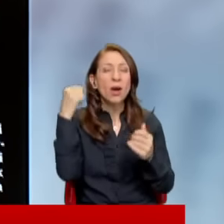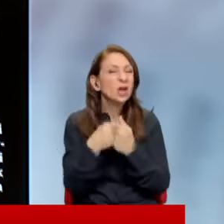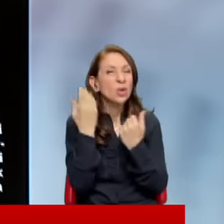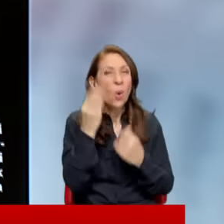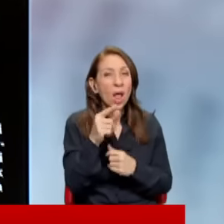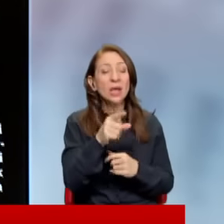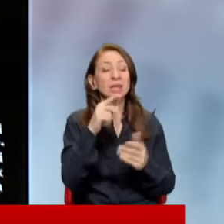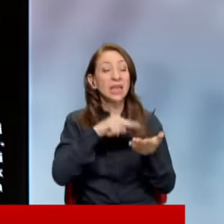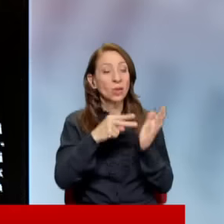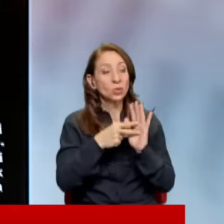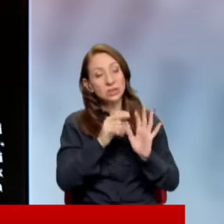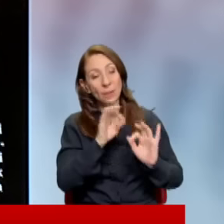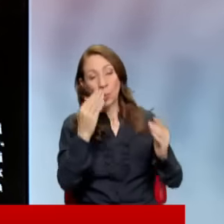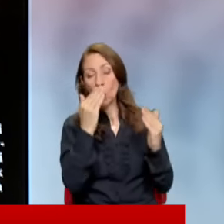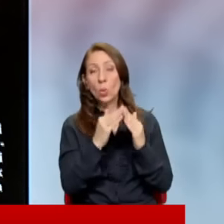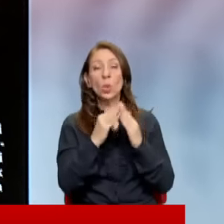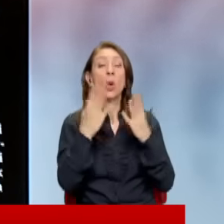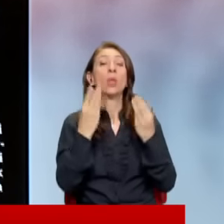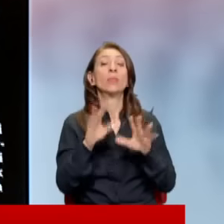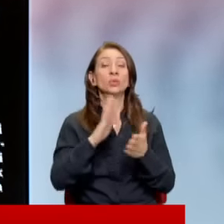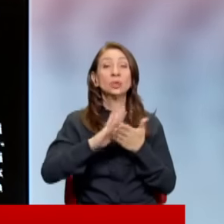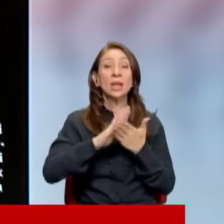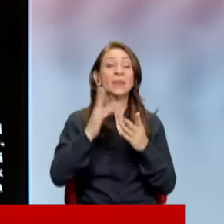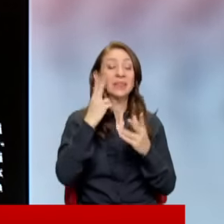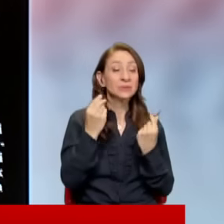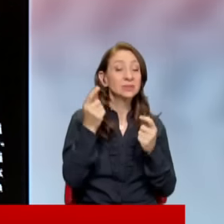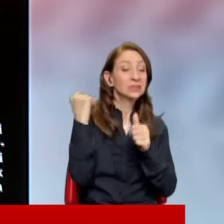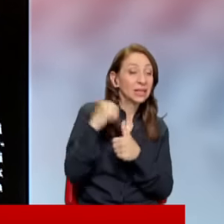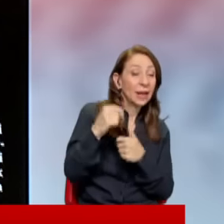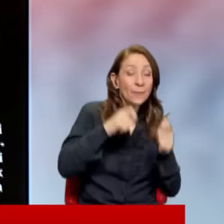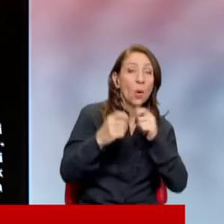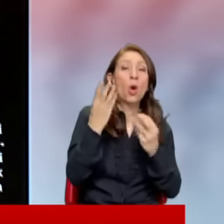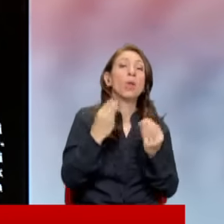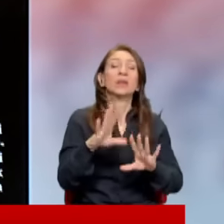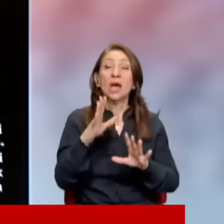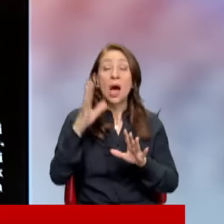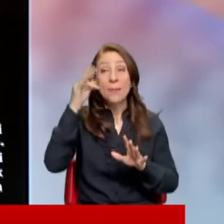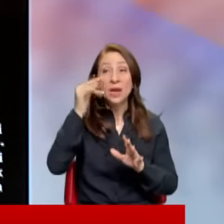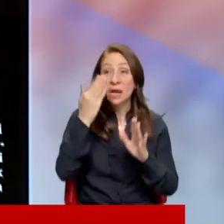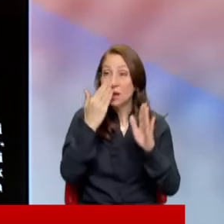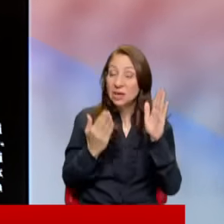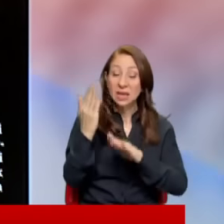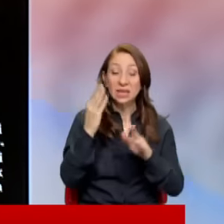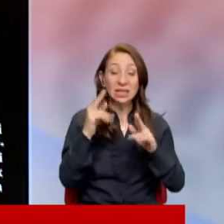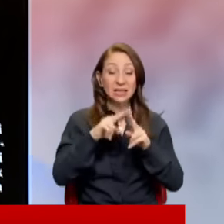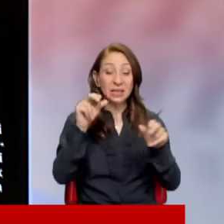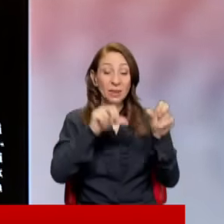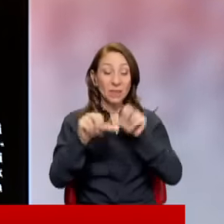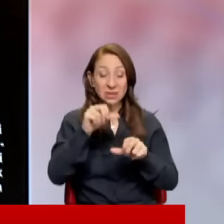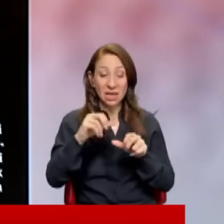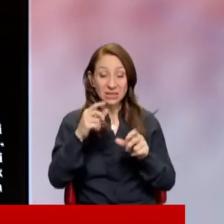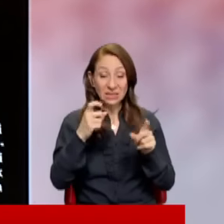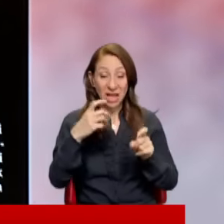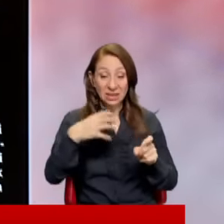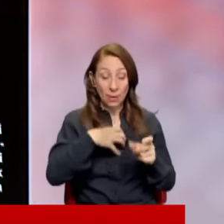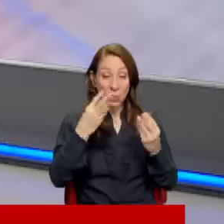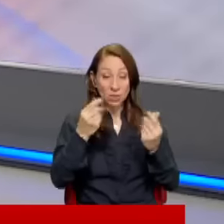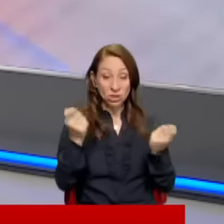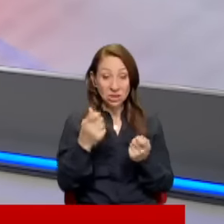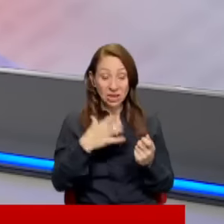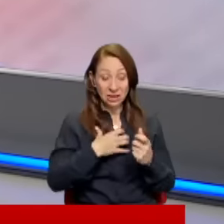teknolojik sisteme sahip olmadığı belirtildi ABD'ye kafa tutan nükleer silah sahibi olmaya çalışan ve